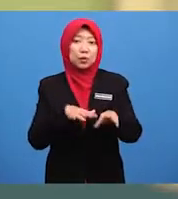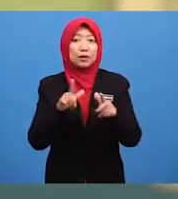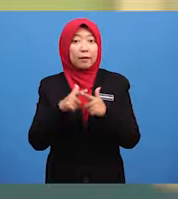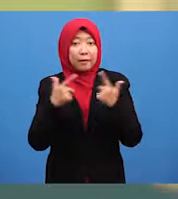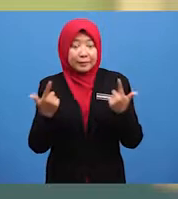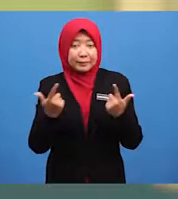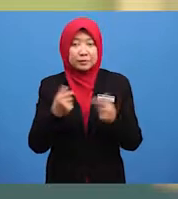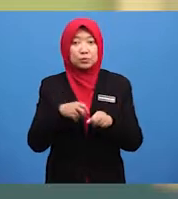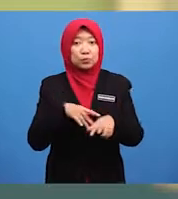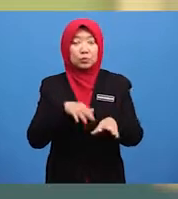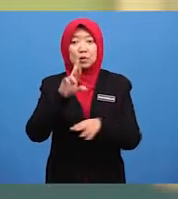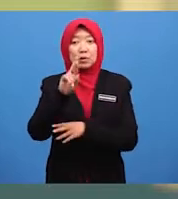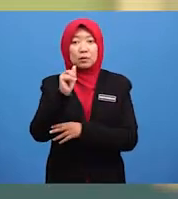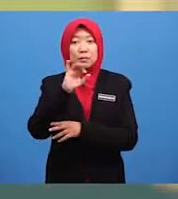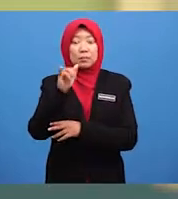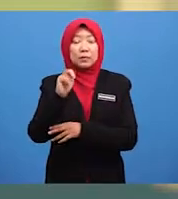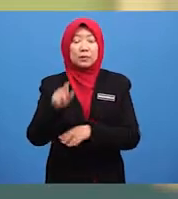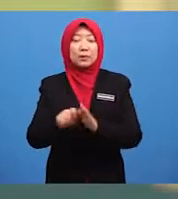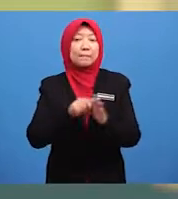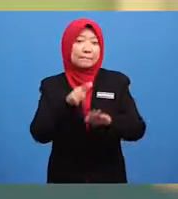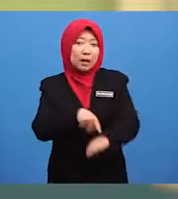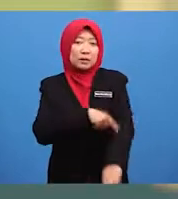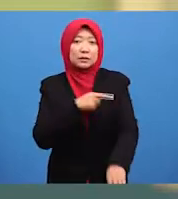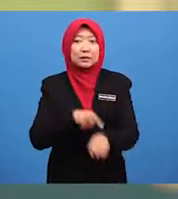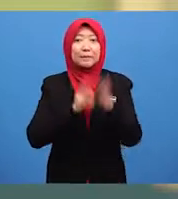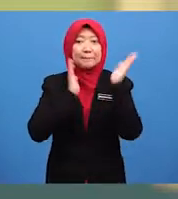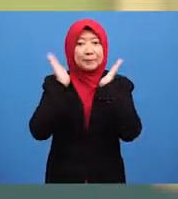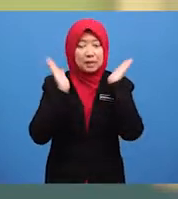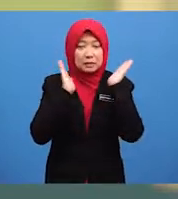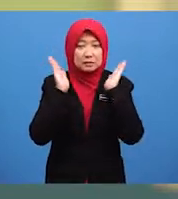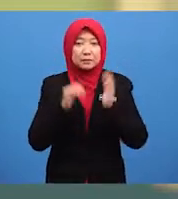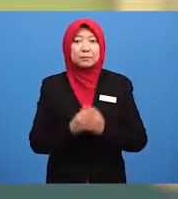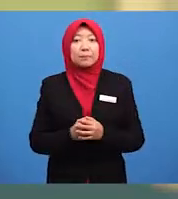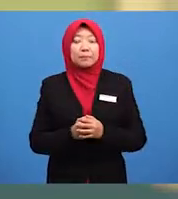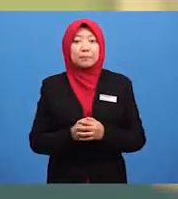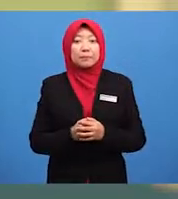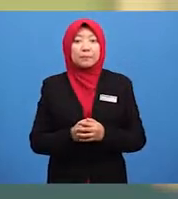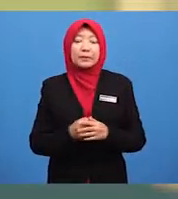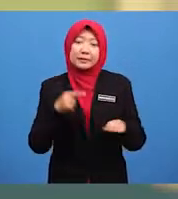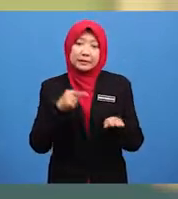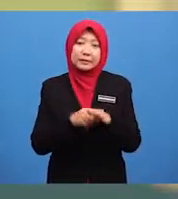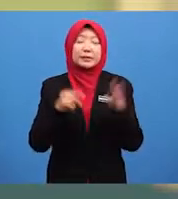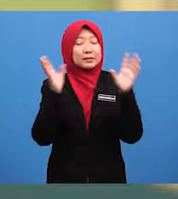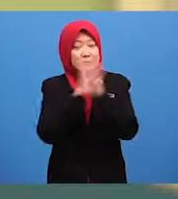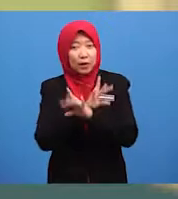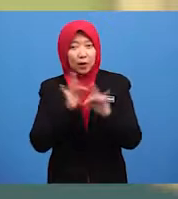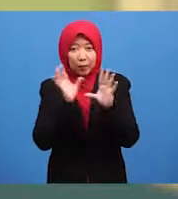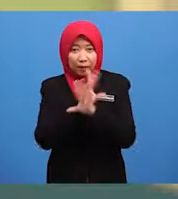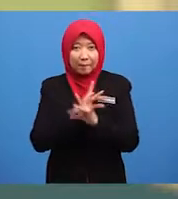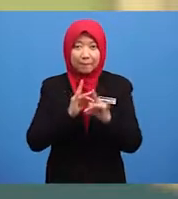iaitu sungai yang terpanjang di Malaysia yang terdapat di negeri